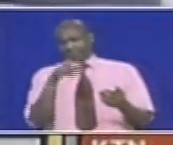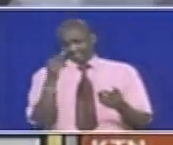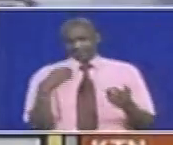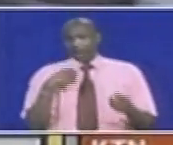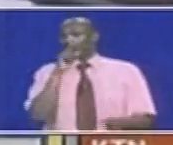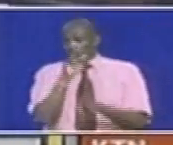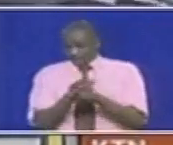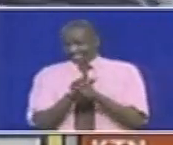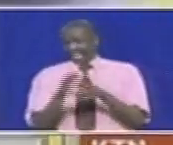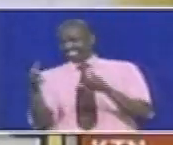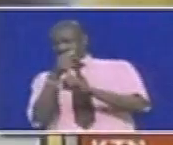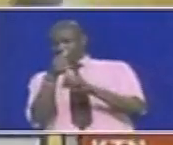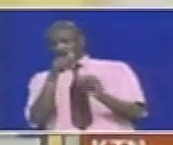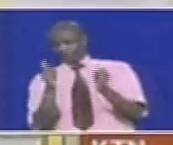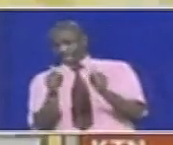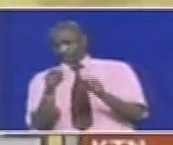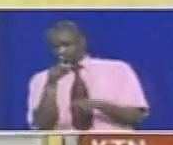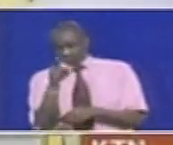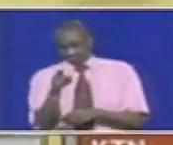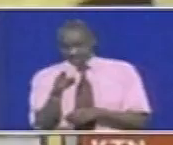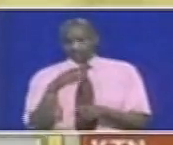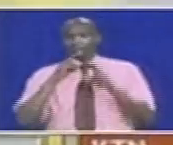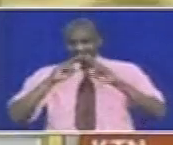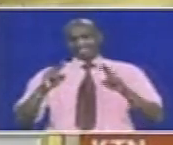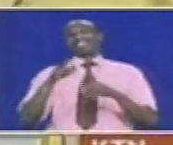ahadi ilizotoa kwa watu wa Isiolo za kuleta uwiano.